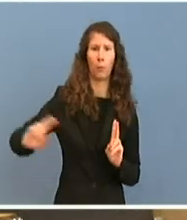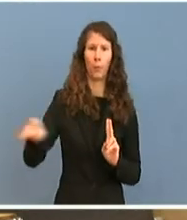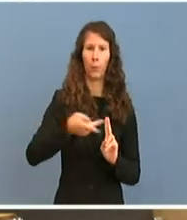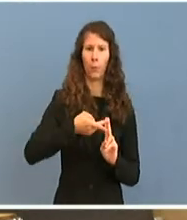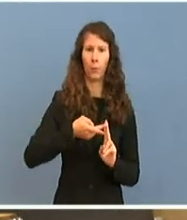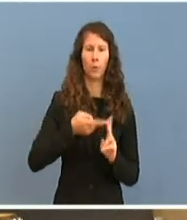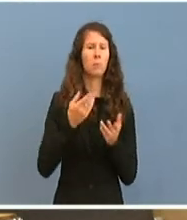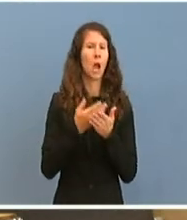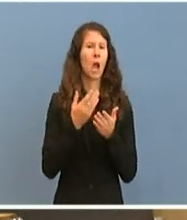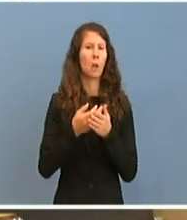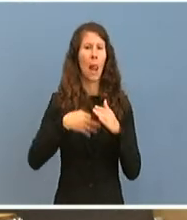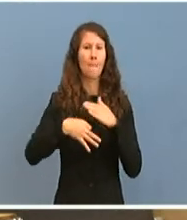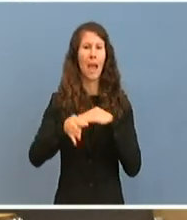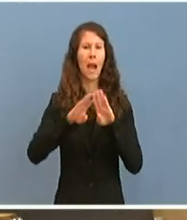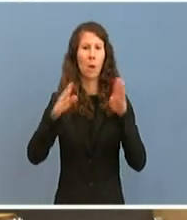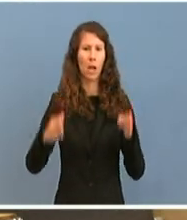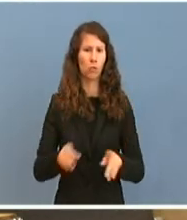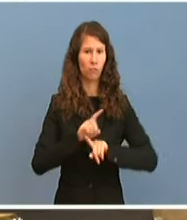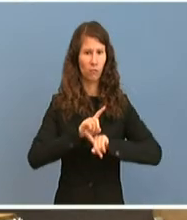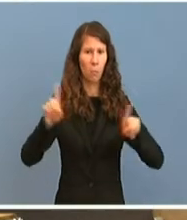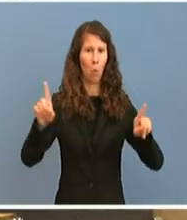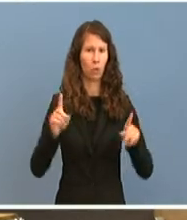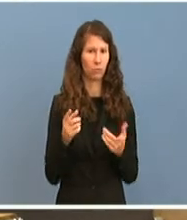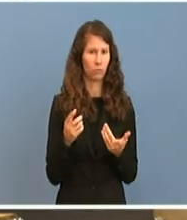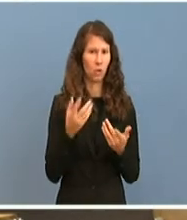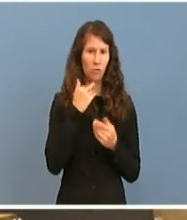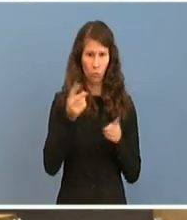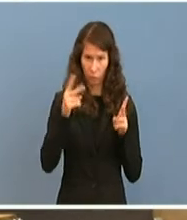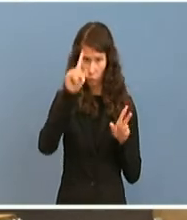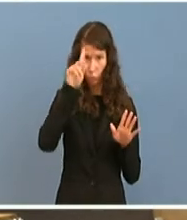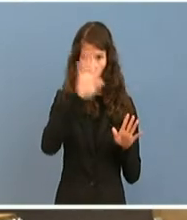auf eine größere Einheitlichkeit drängen möchte?